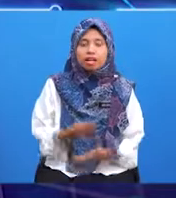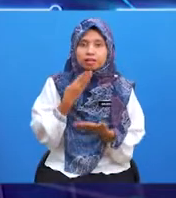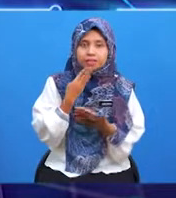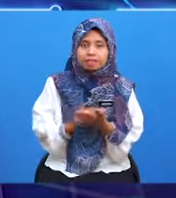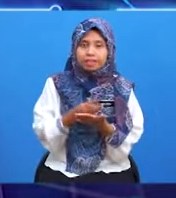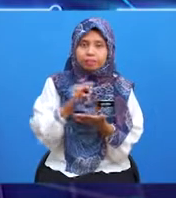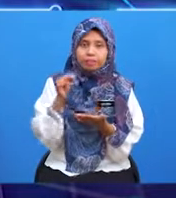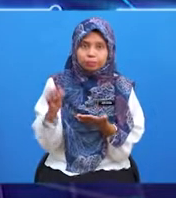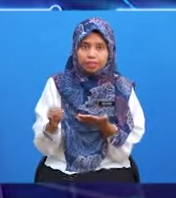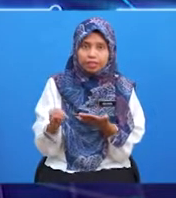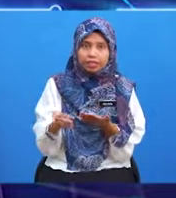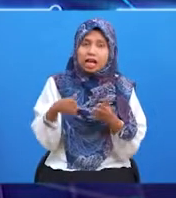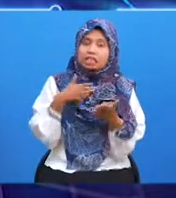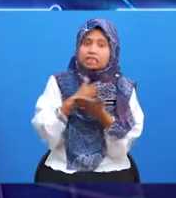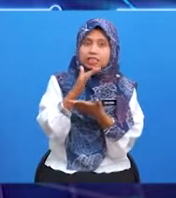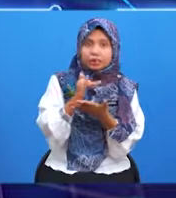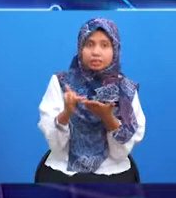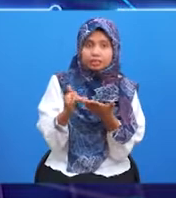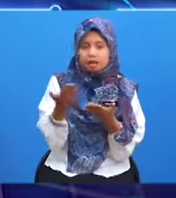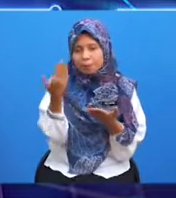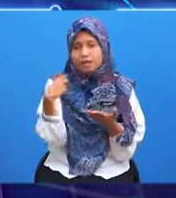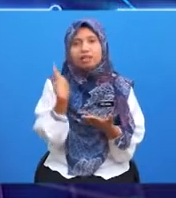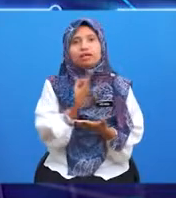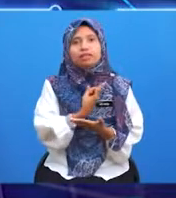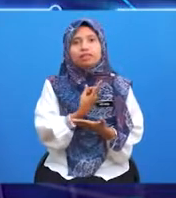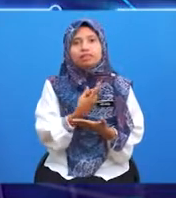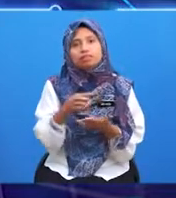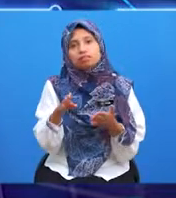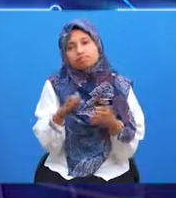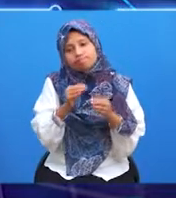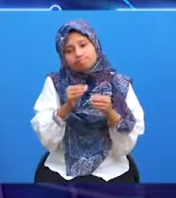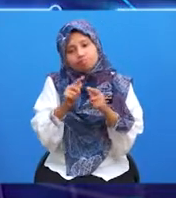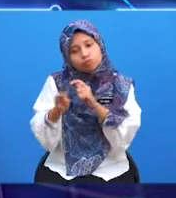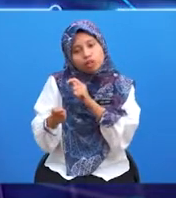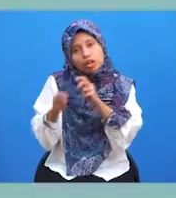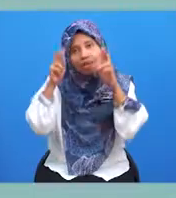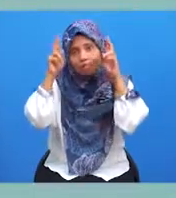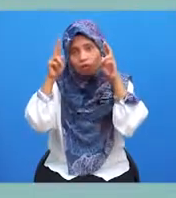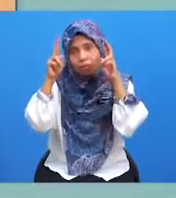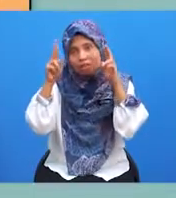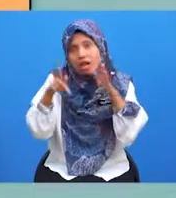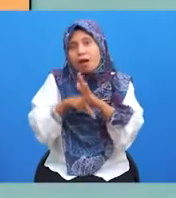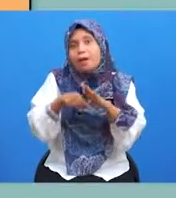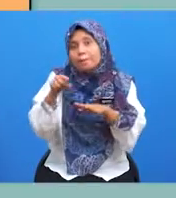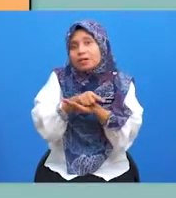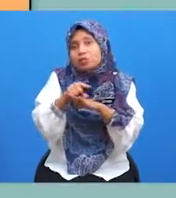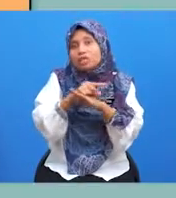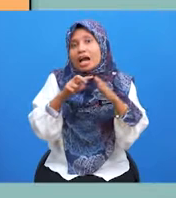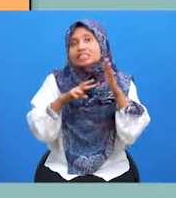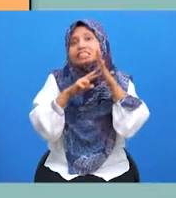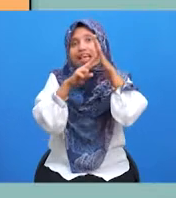Baiklah, murid-murid. Seterusnya, mari kita beralih ke topik penggunaan